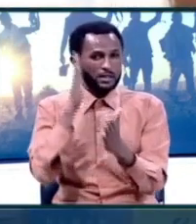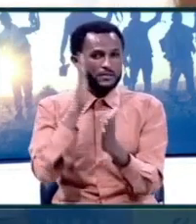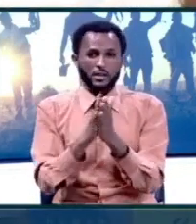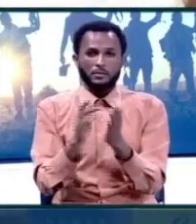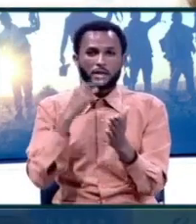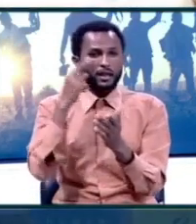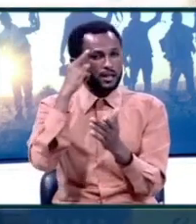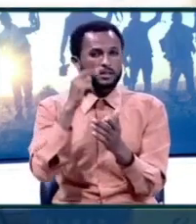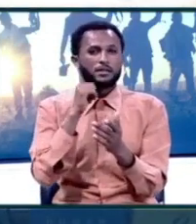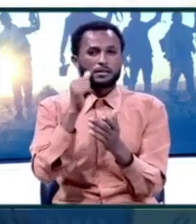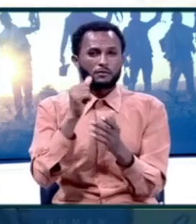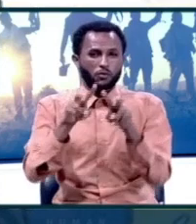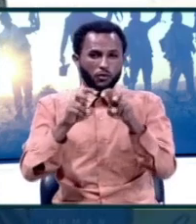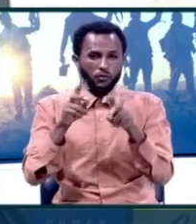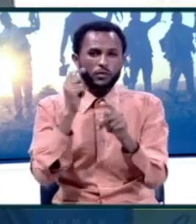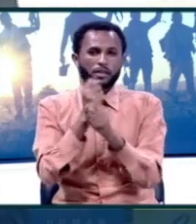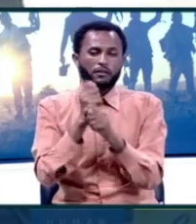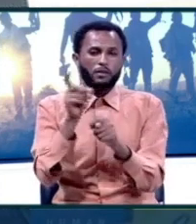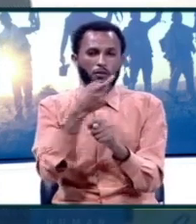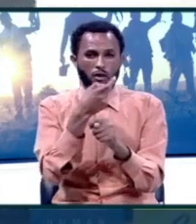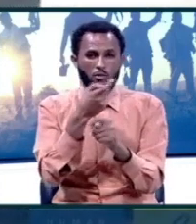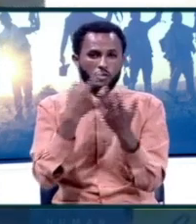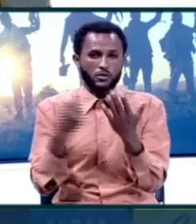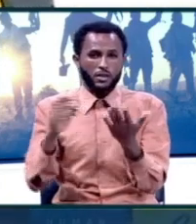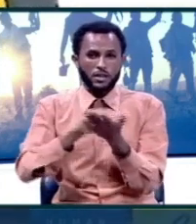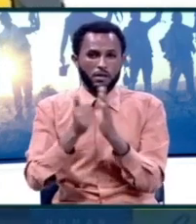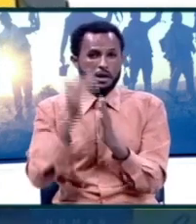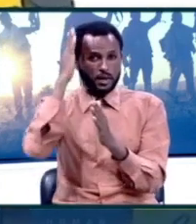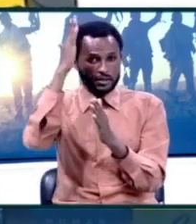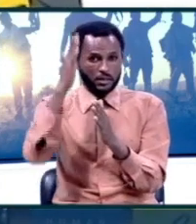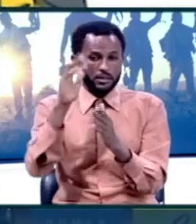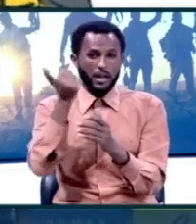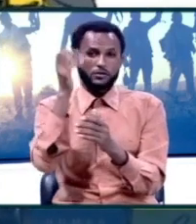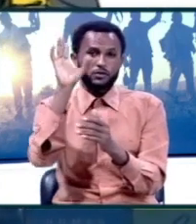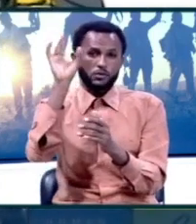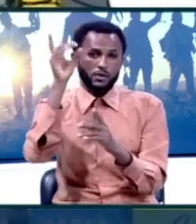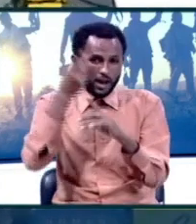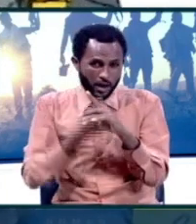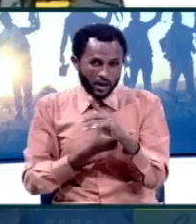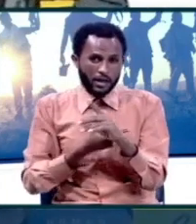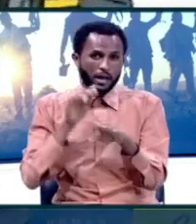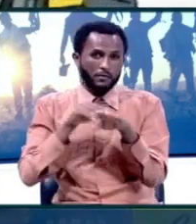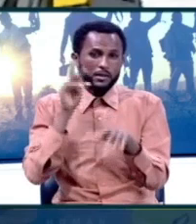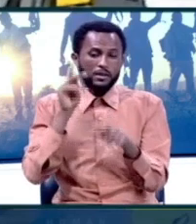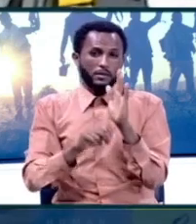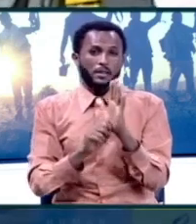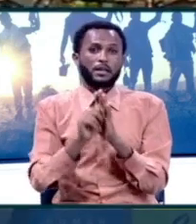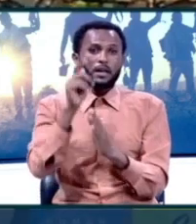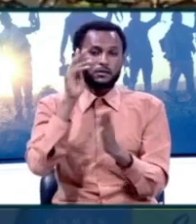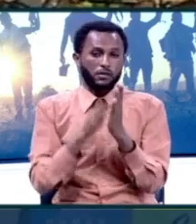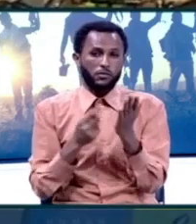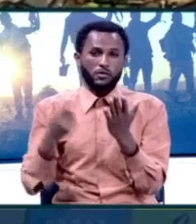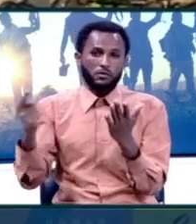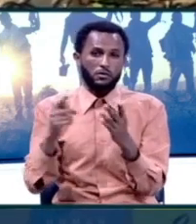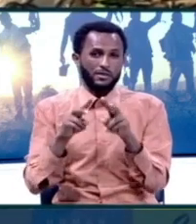ኢልካ ዘይሕሰብ ኣረሜናዊ ተግባር ከም ዝኾነን እዚ ድማ መቐጸልታ ን18 ኣዋርሕ ኣብ ልዕሊ ህዝቢ ትግራይ ዝፍጸም ዘሎ ጆኖሳይድ